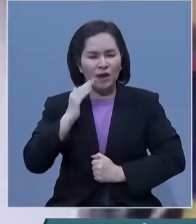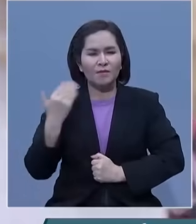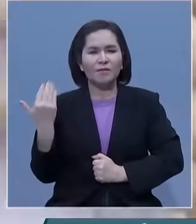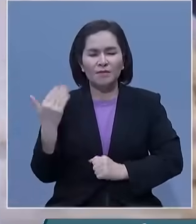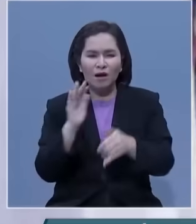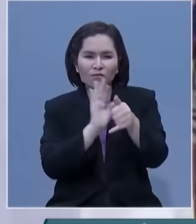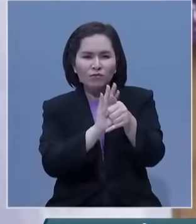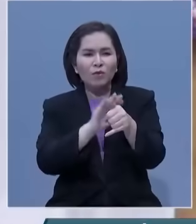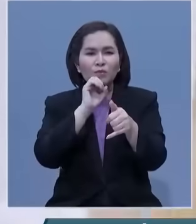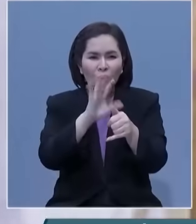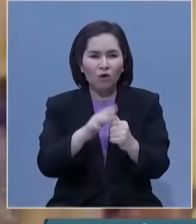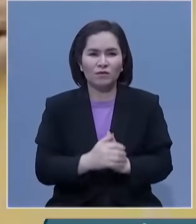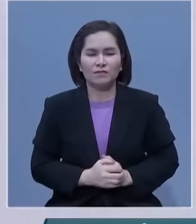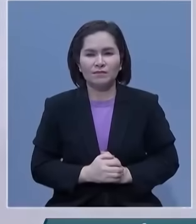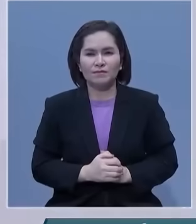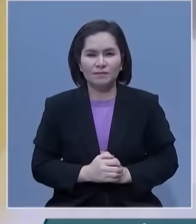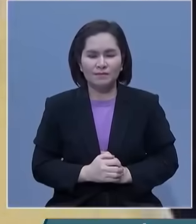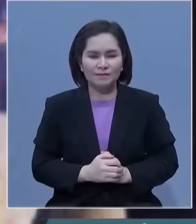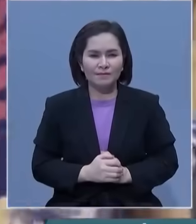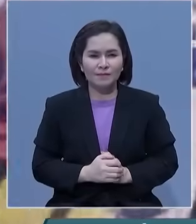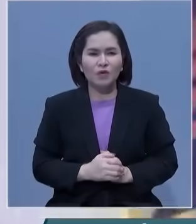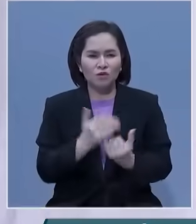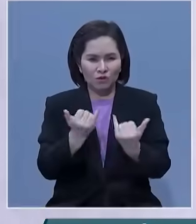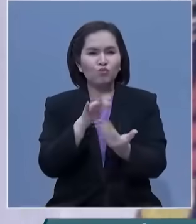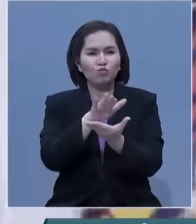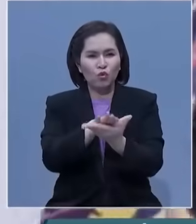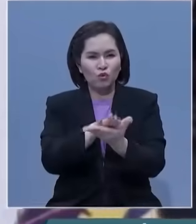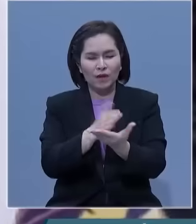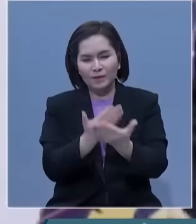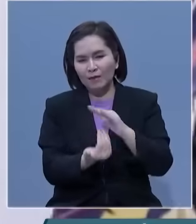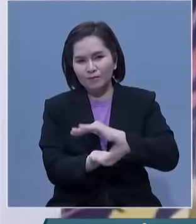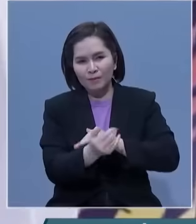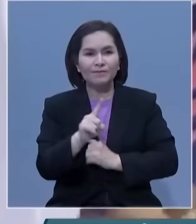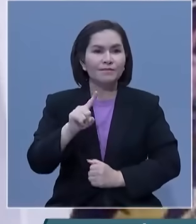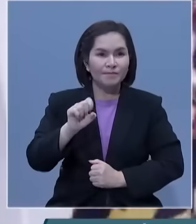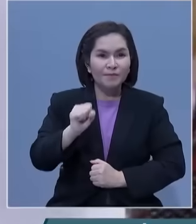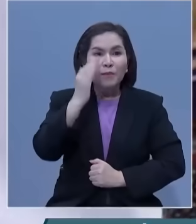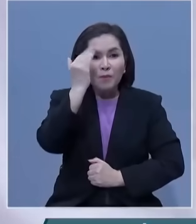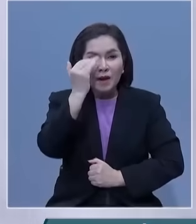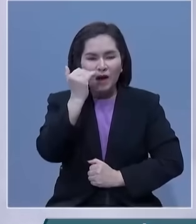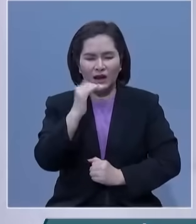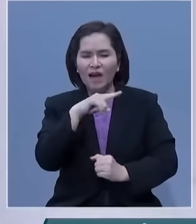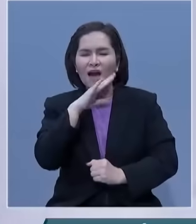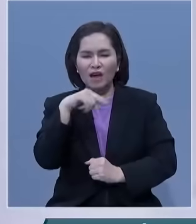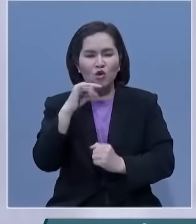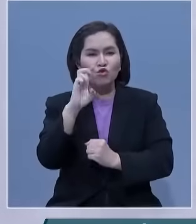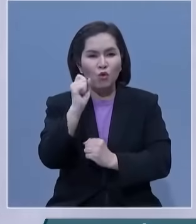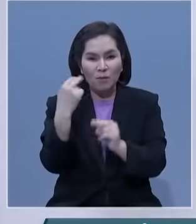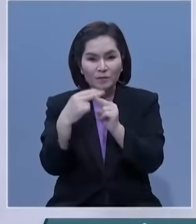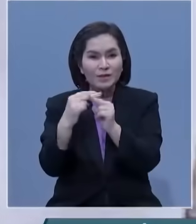บ่าเด็กเห็นไหมคะกำลังปลอบเด็กนักเรียนแล้วบอกว่าโรงเรียนเนี่ยเรียกรับเงิน 100,000 บาทเพื่อให้เด็กที่สอบไม่ติดได้เข้า